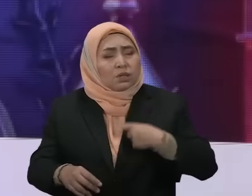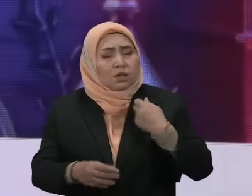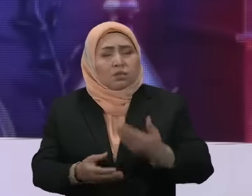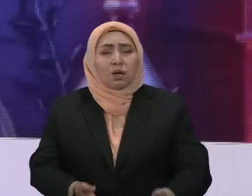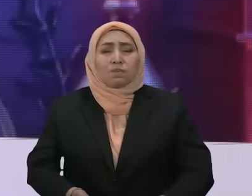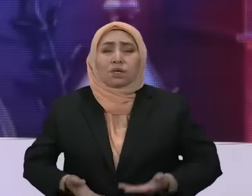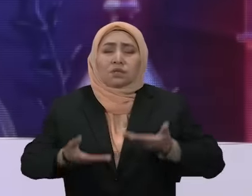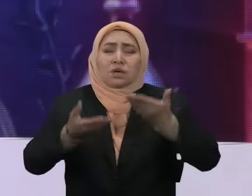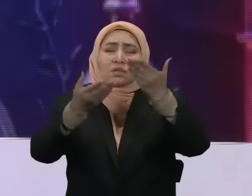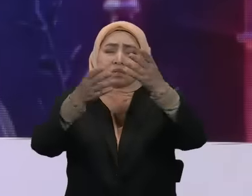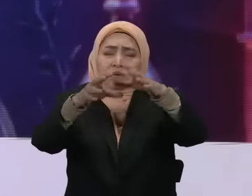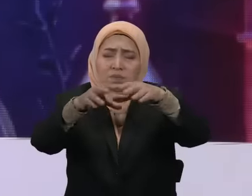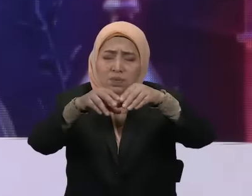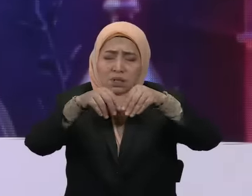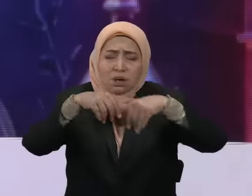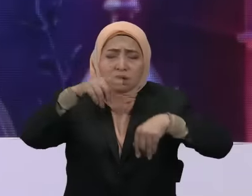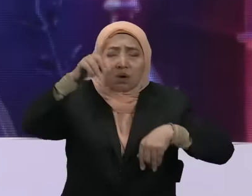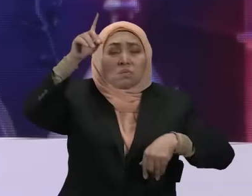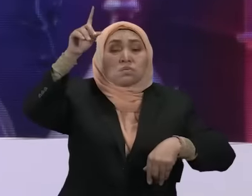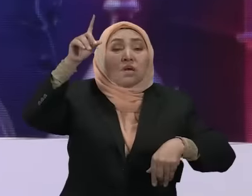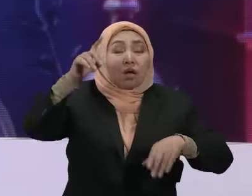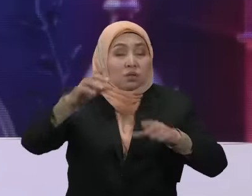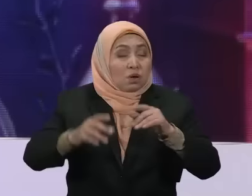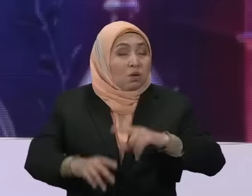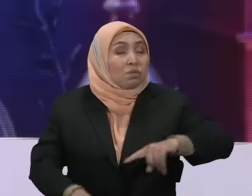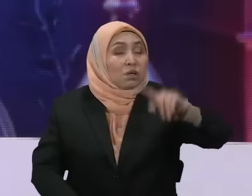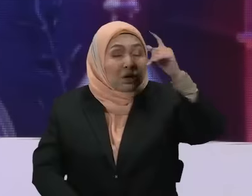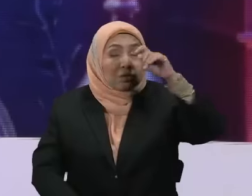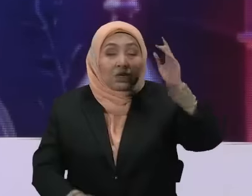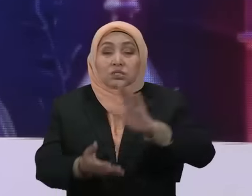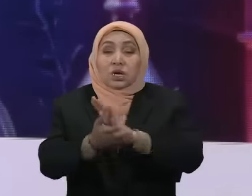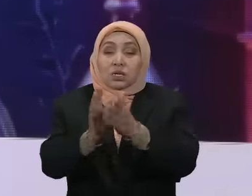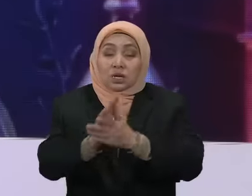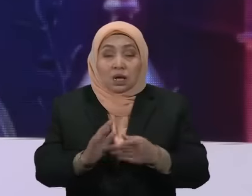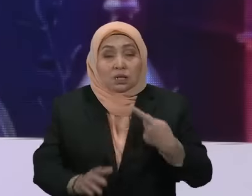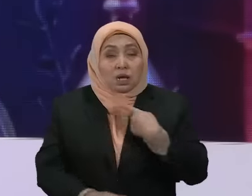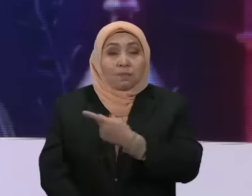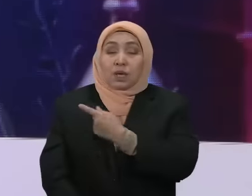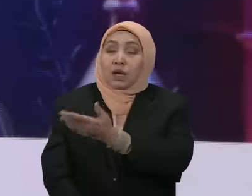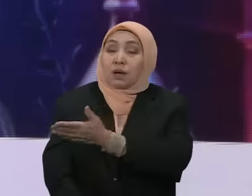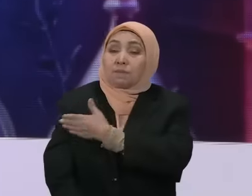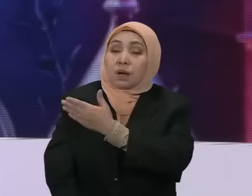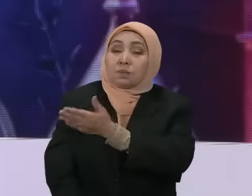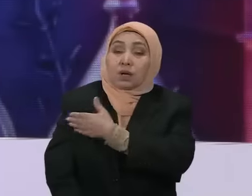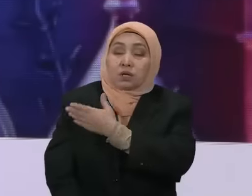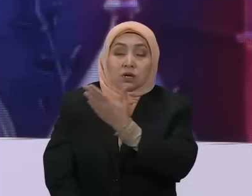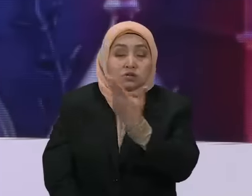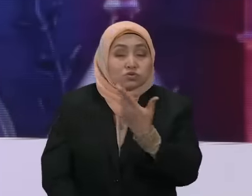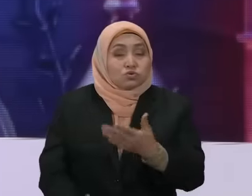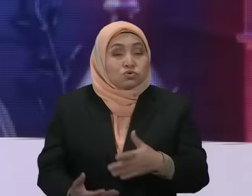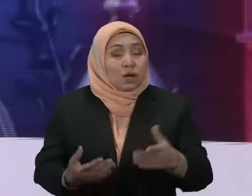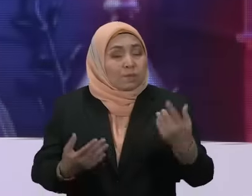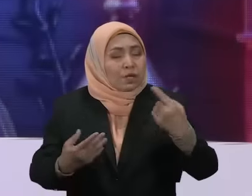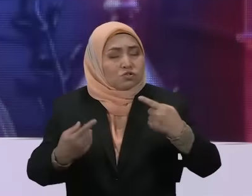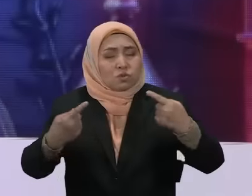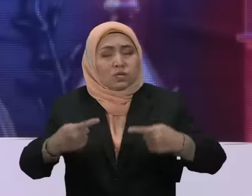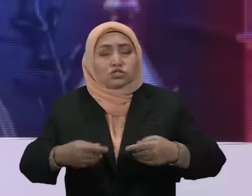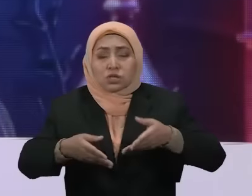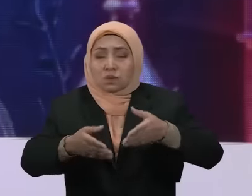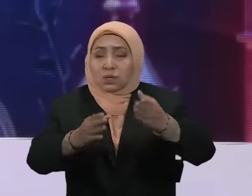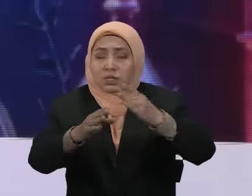panjatkan, terimalah ia ya Allah. Ya Allah ya Tuhan kami, jadikan kami hamba-hambamu yang senantiasa berjihad pada jalanmu